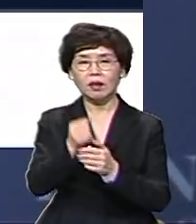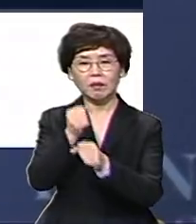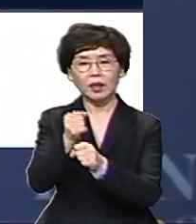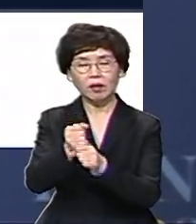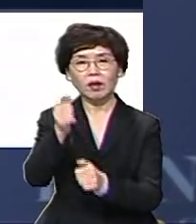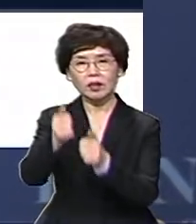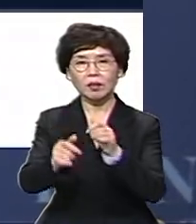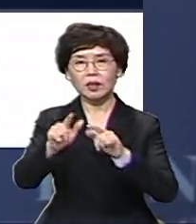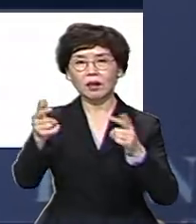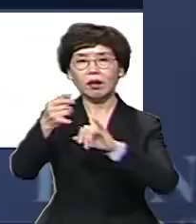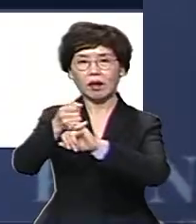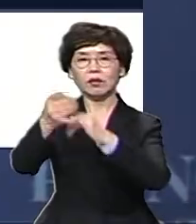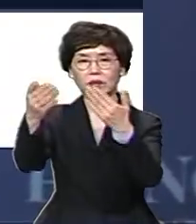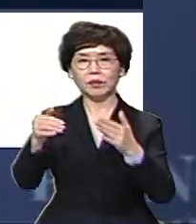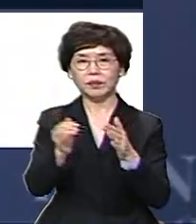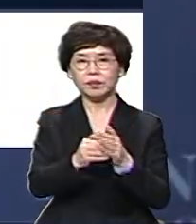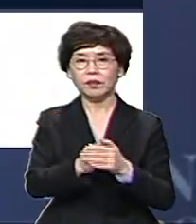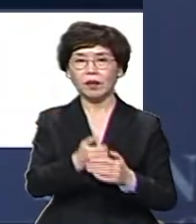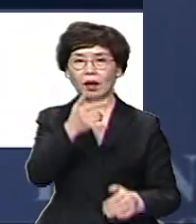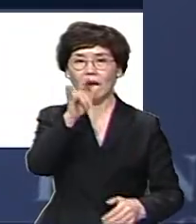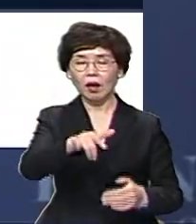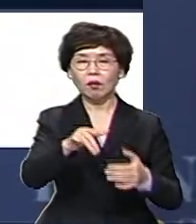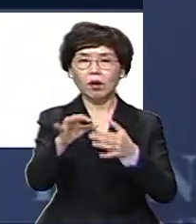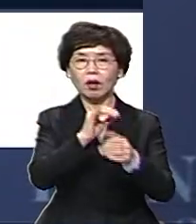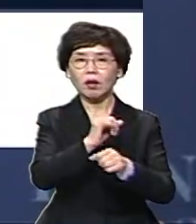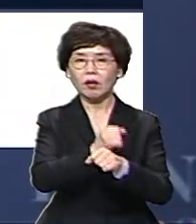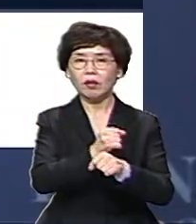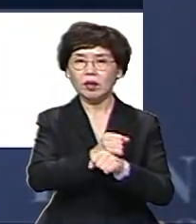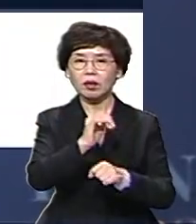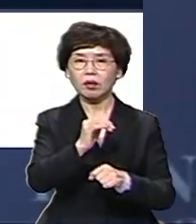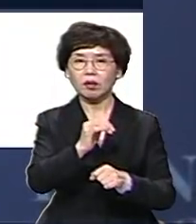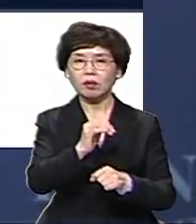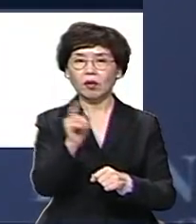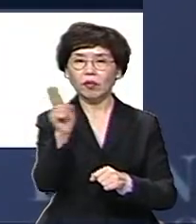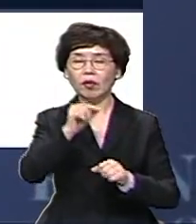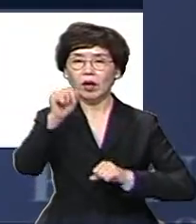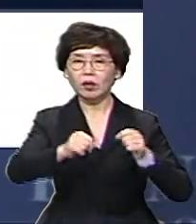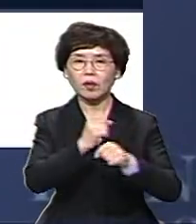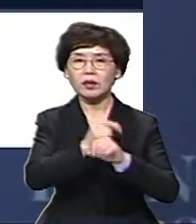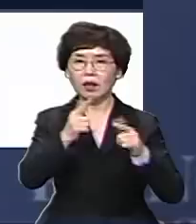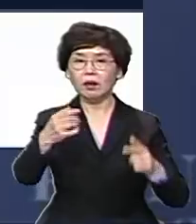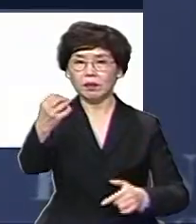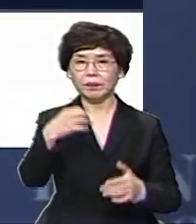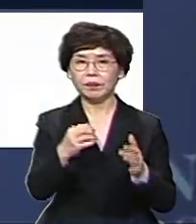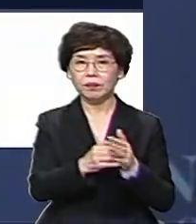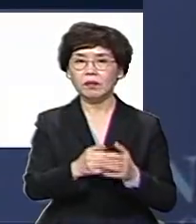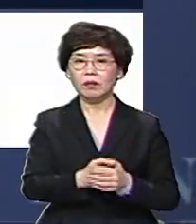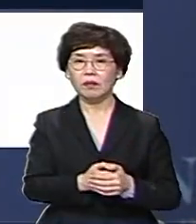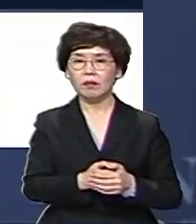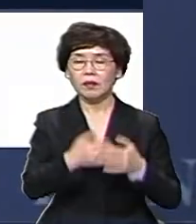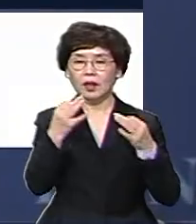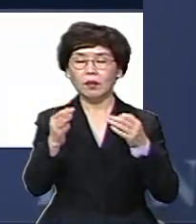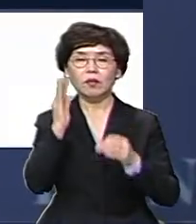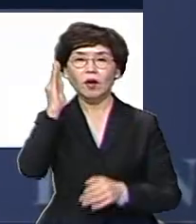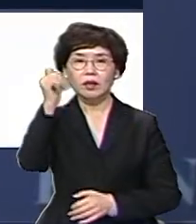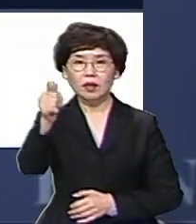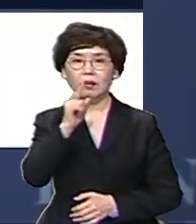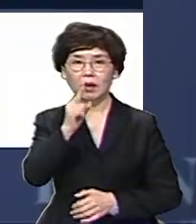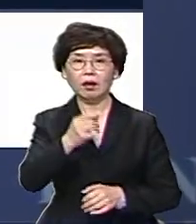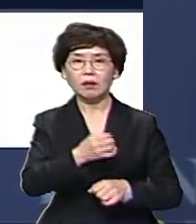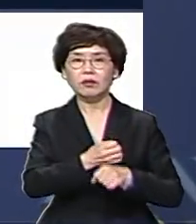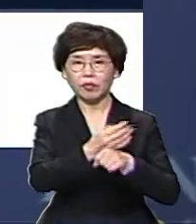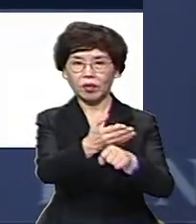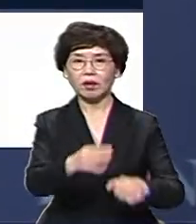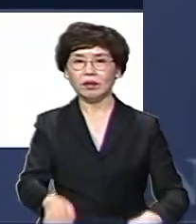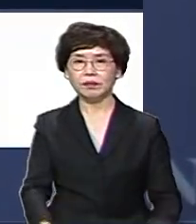계속해서 핵무기를 계속 개발한다라고 하면 어떻게 될 것 같습니까? 로켓이나 미사일은 더 이상 개발하거나